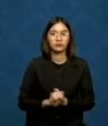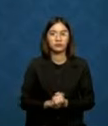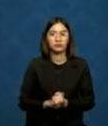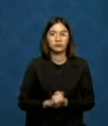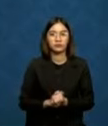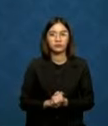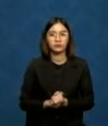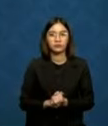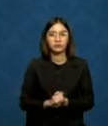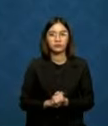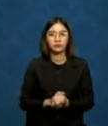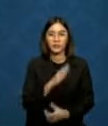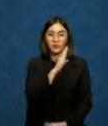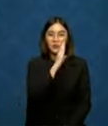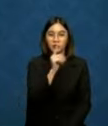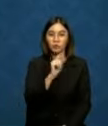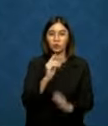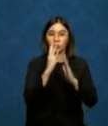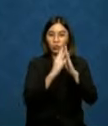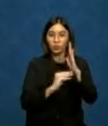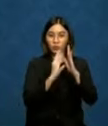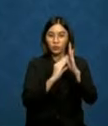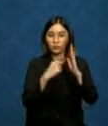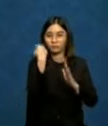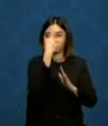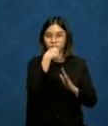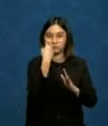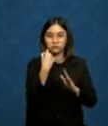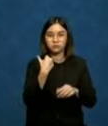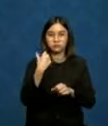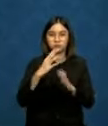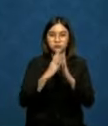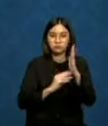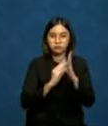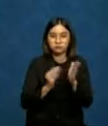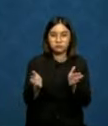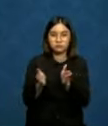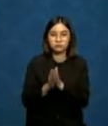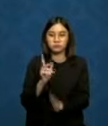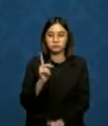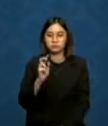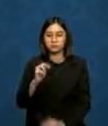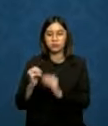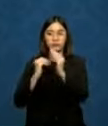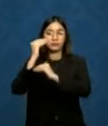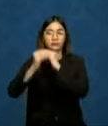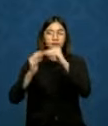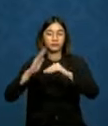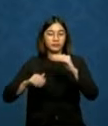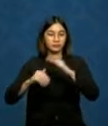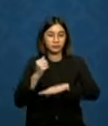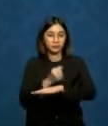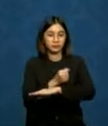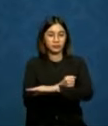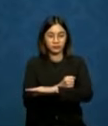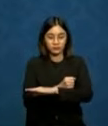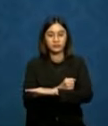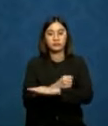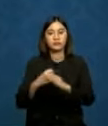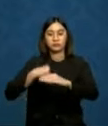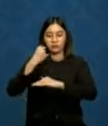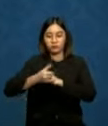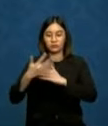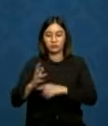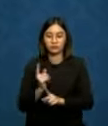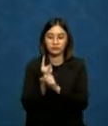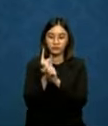เนี่ยเราเวลาเราอบรมคนที่มาฝึกอ่ามาอบรมกับกรมพัฒเองเนี่ยนะครับหลังจากจบการอบรมเราจะมี